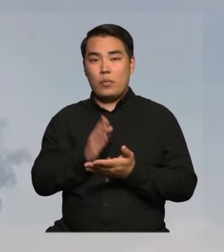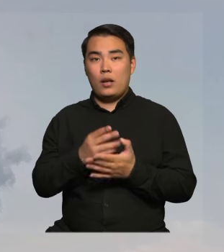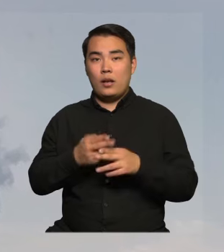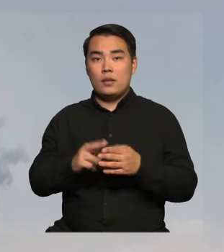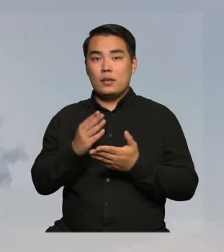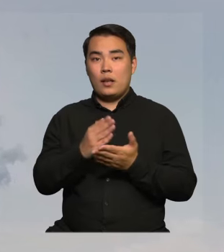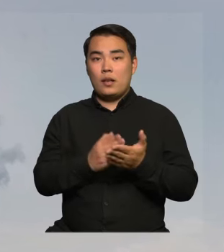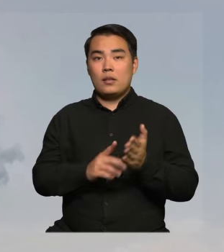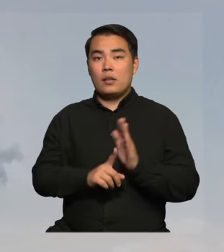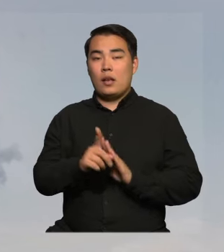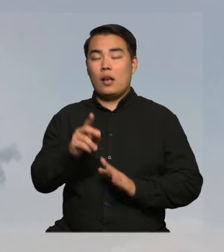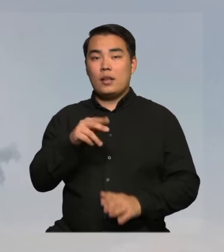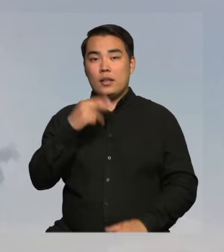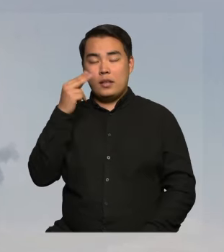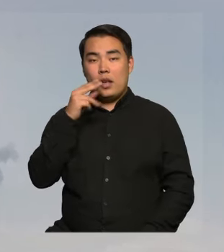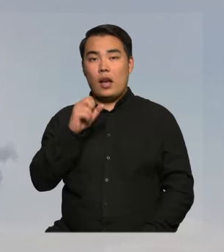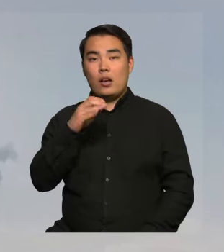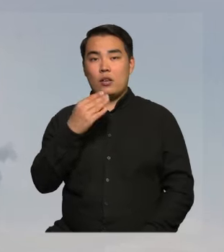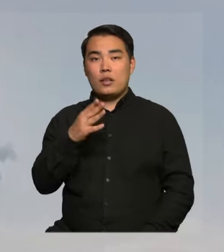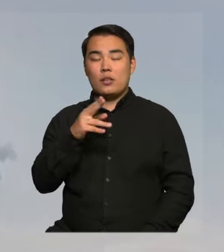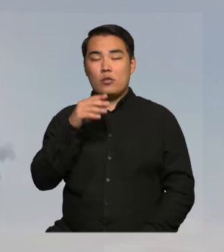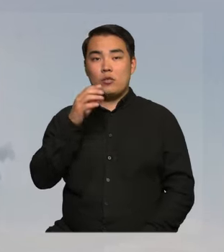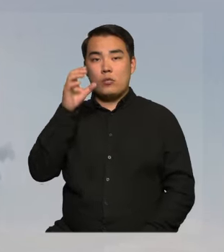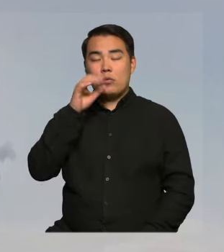тізімнің басында Қытай, ақш, үндістан тұр.